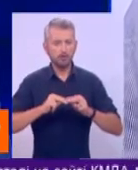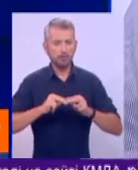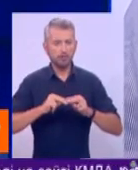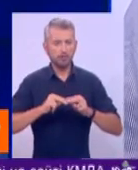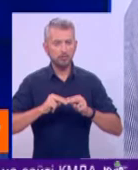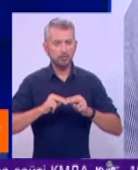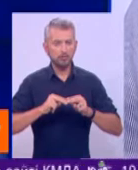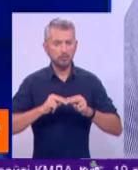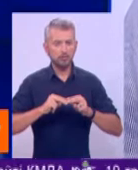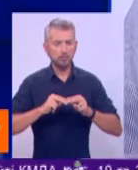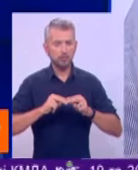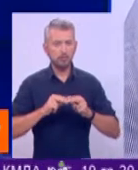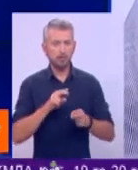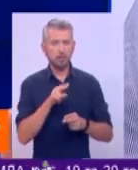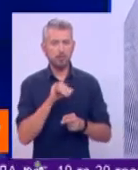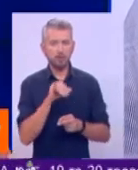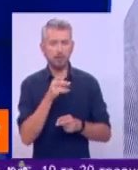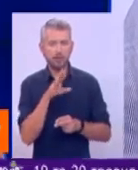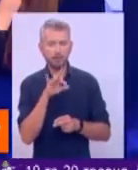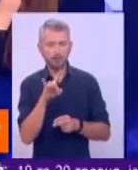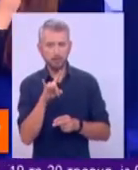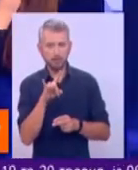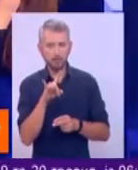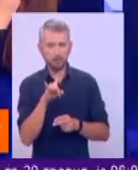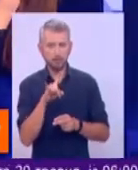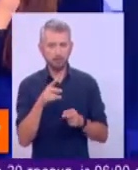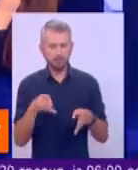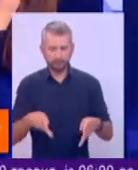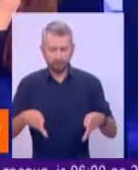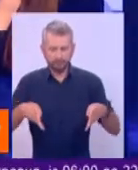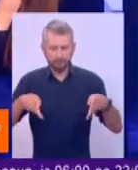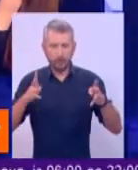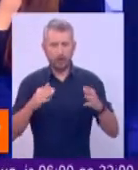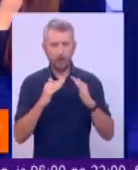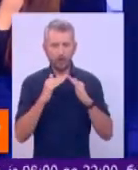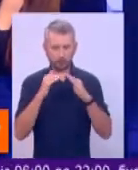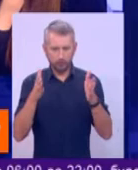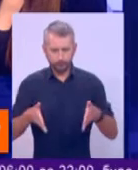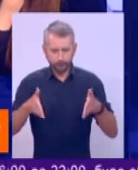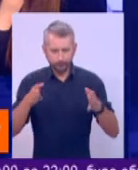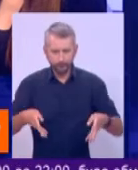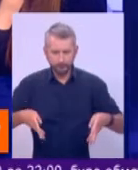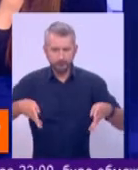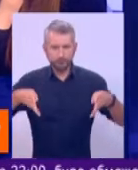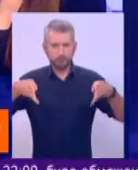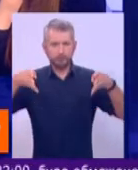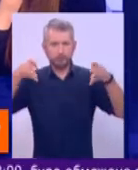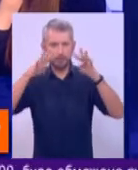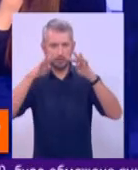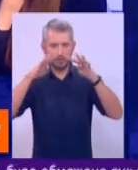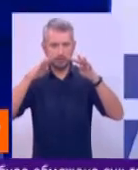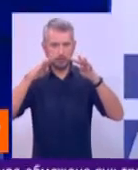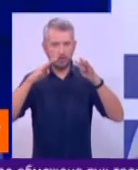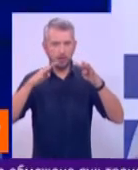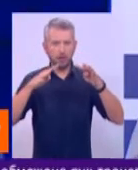с наружной стороны пилястры, дом можно стянуть любой, в любом состоянии. Mm-hmm. Даже там самый застарелый. По стенам вы имеете, да? Да, да, да,